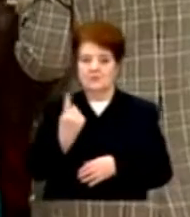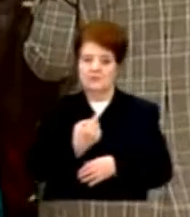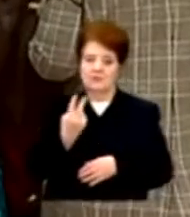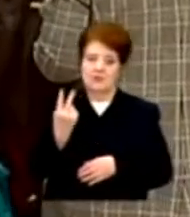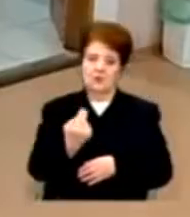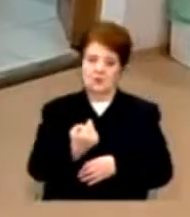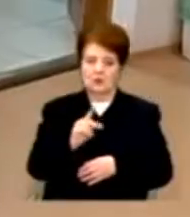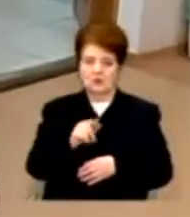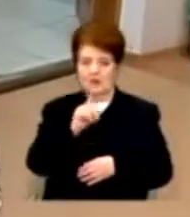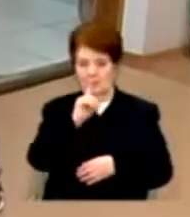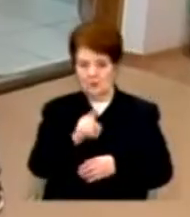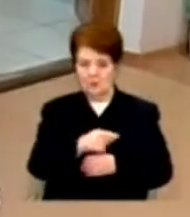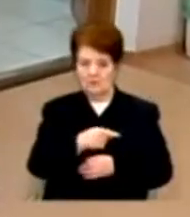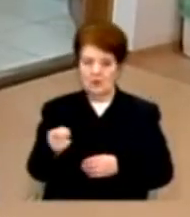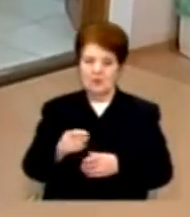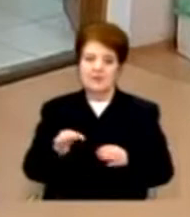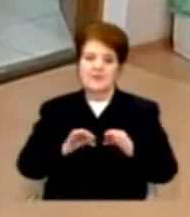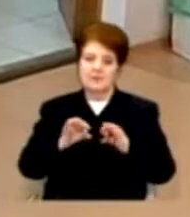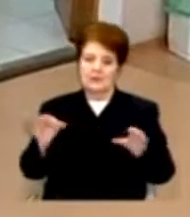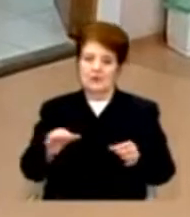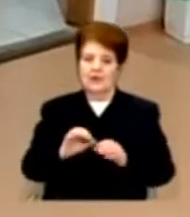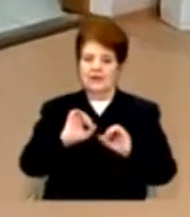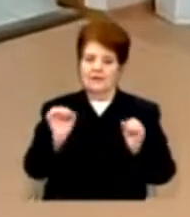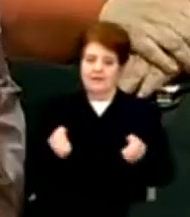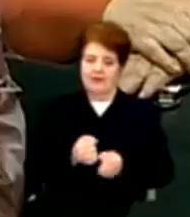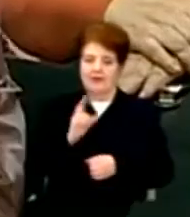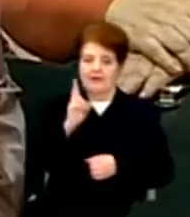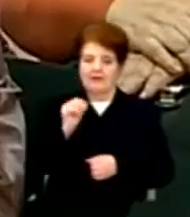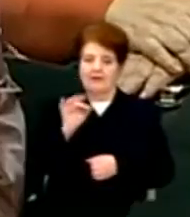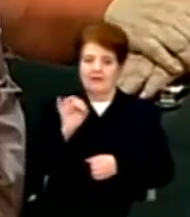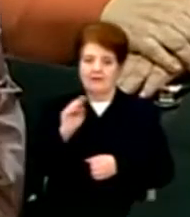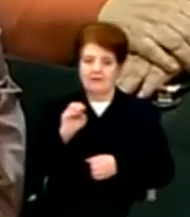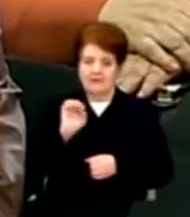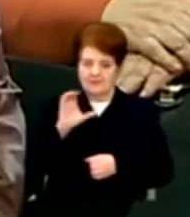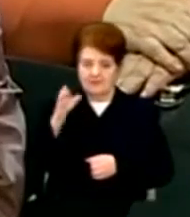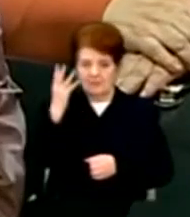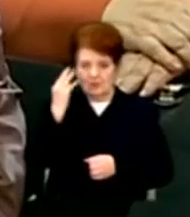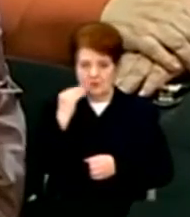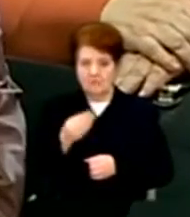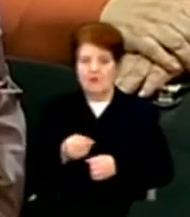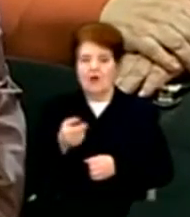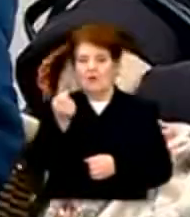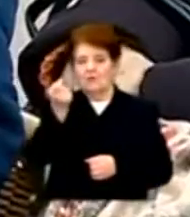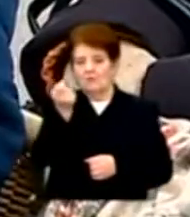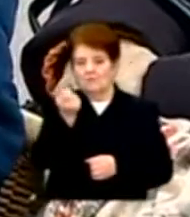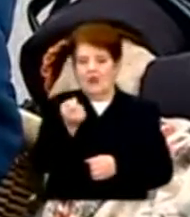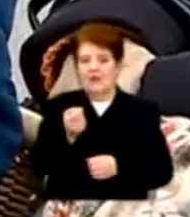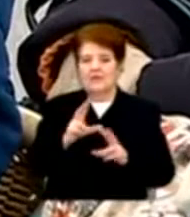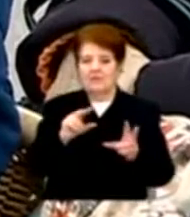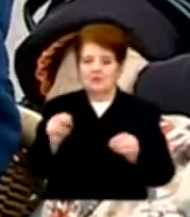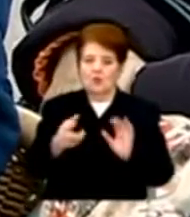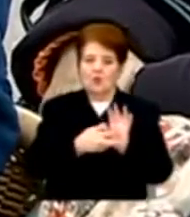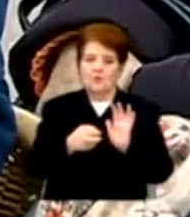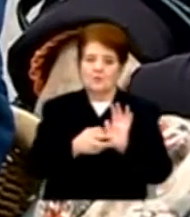trei sau chiar o lună. În perioada sărbătorilor de iarnă, Caritas Moldova și-a propus să aducă un strop de fericire pentru 800 de